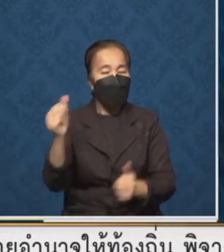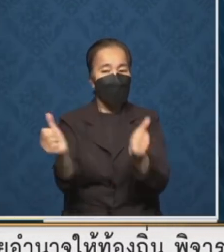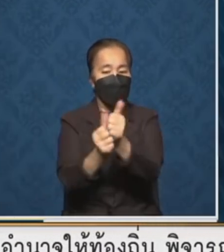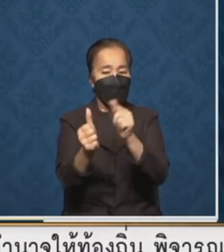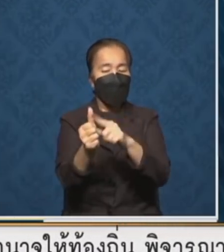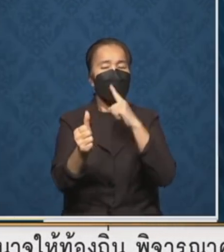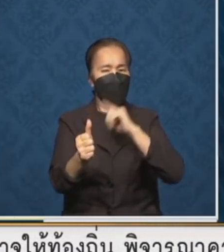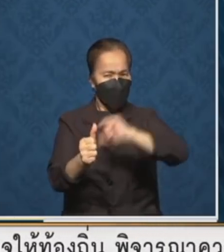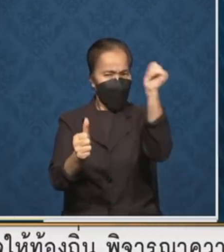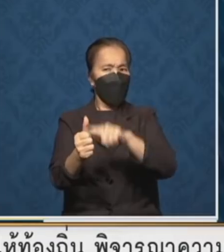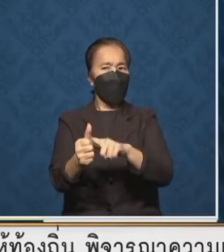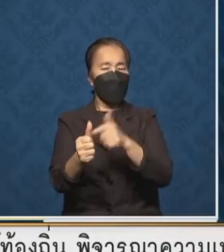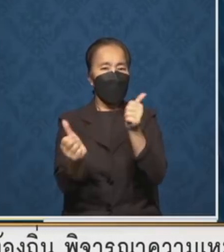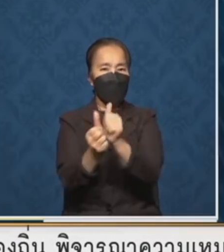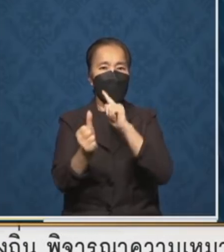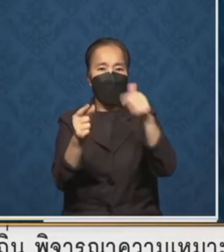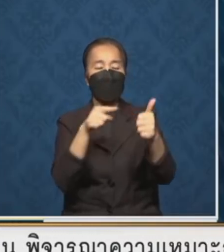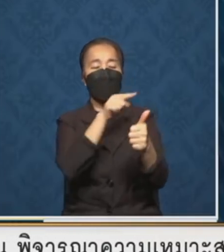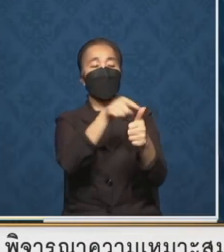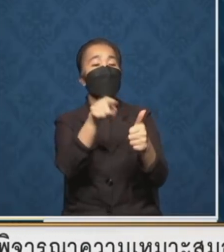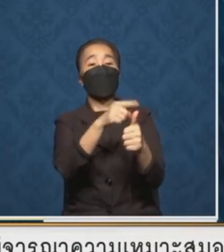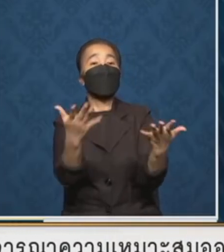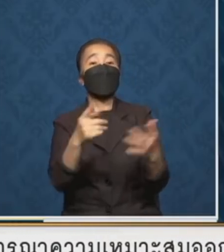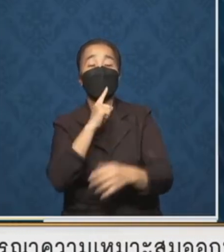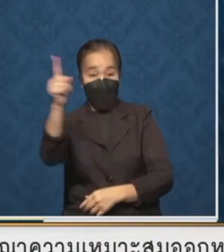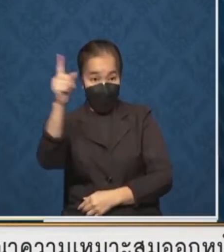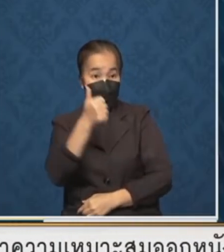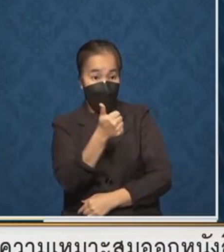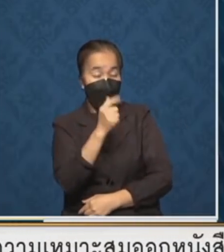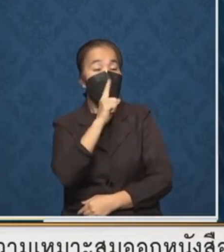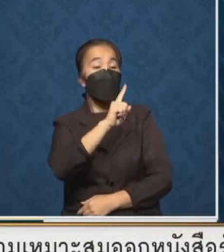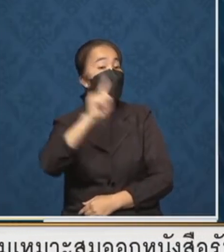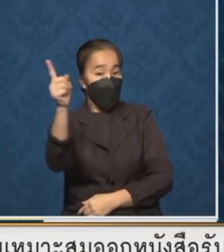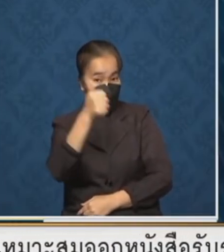ครับเหลือ2ท่านครับแจ้งความได้เลยครับ